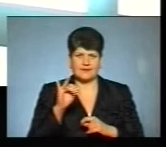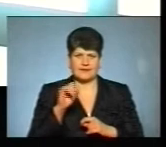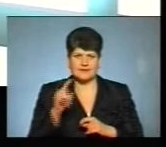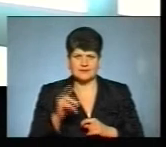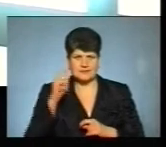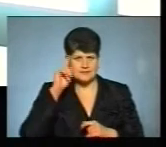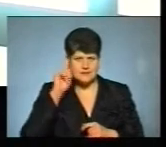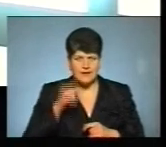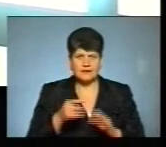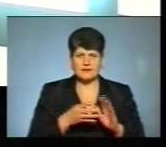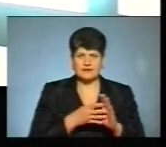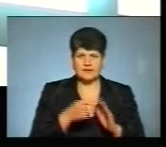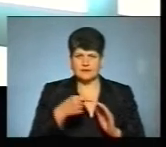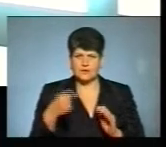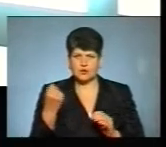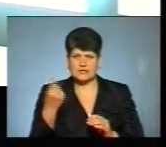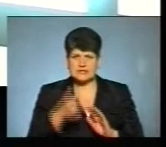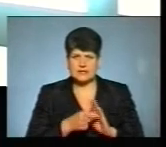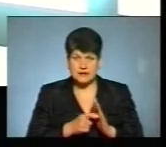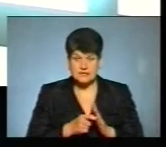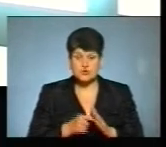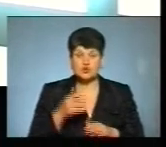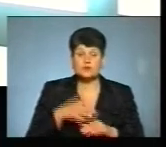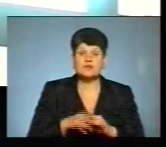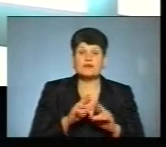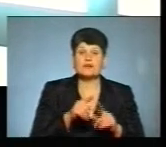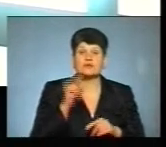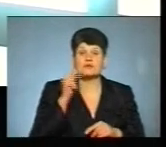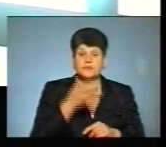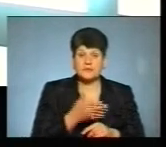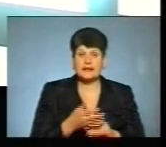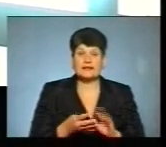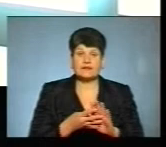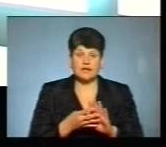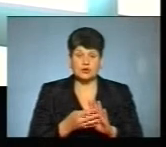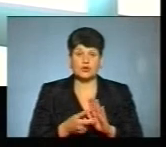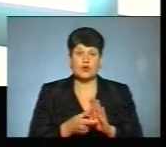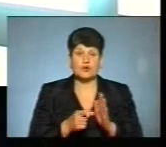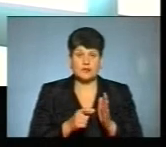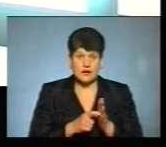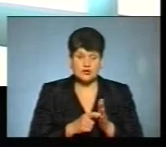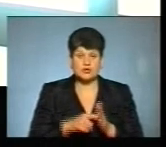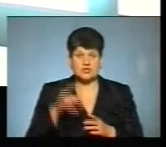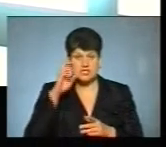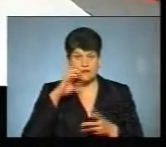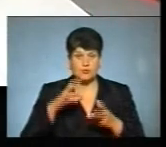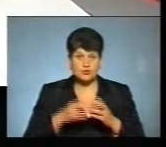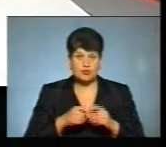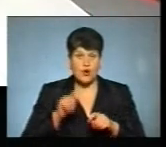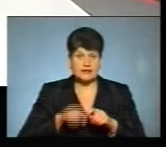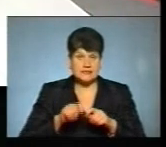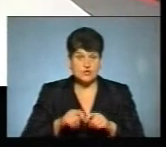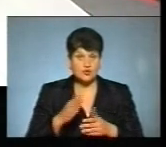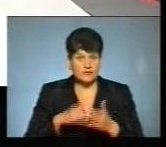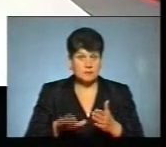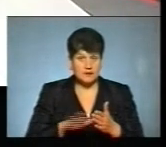11-х класів, так, розуміння, як вони закріпили. Адже ми знаємо, що для 9-го класу державну підсумкову атестацію скасували, і